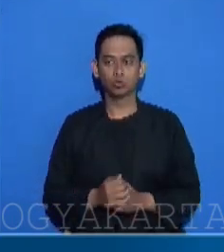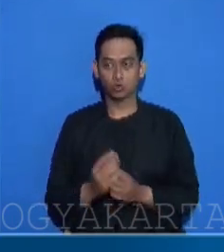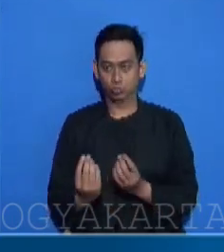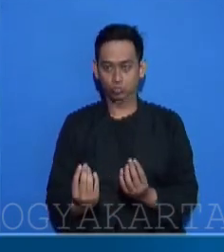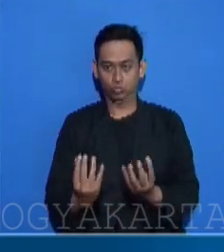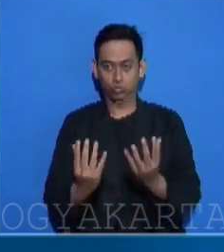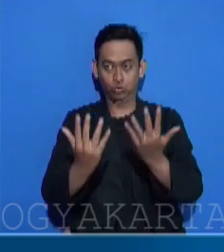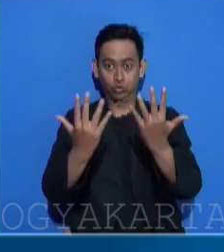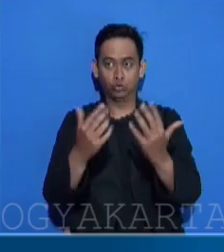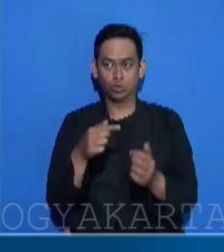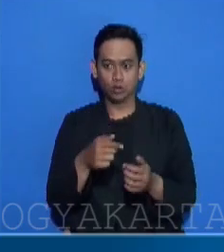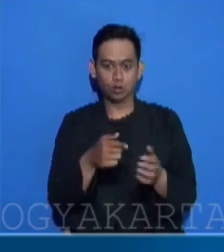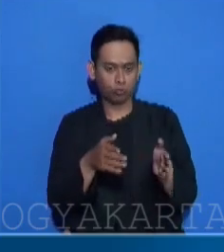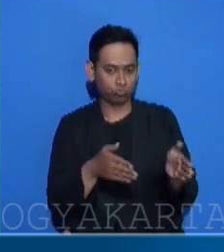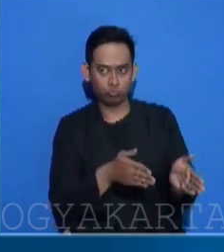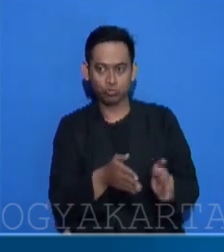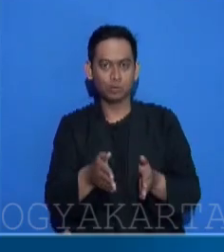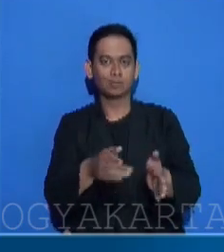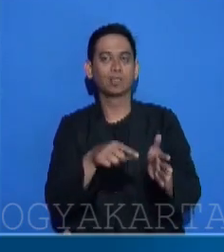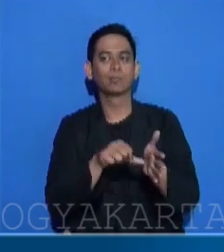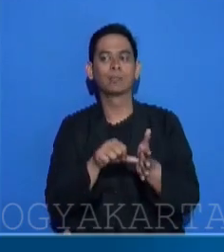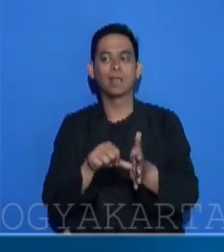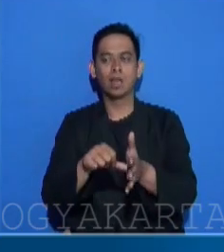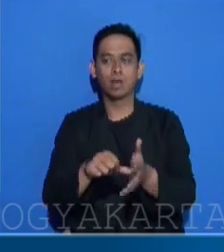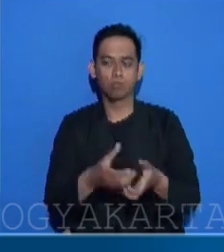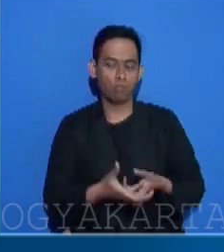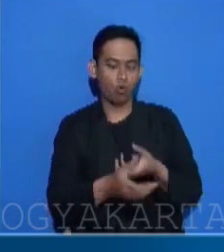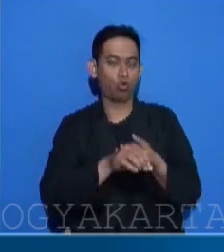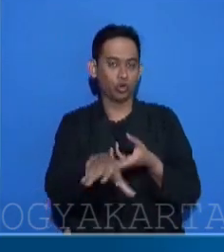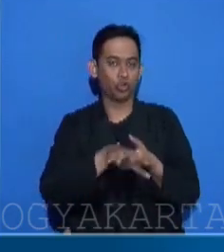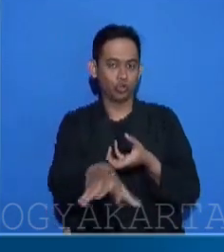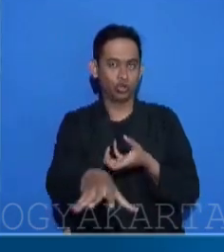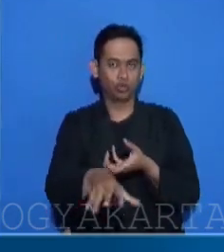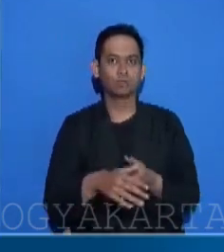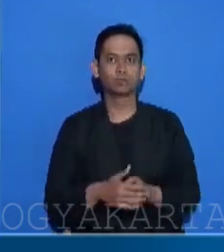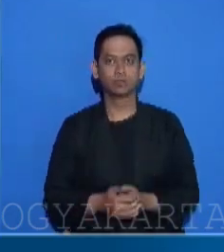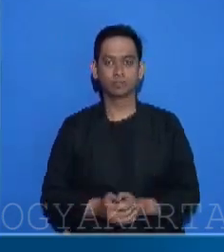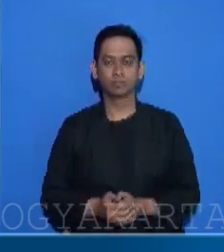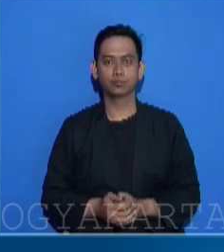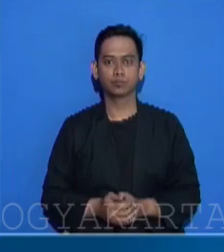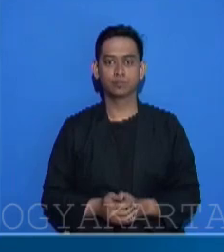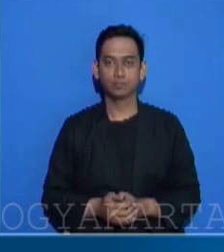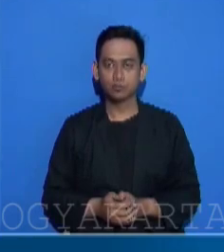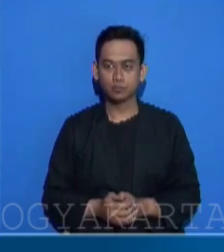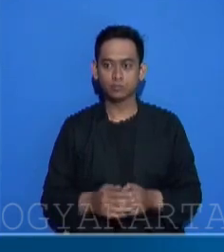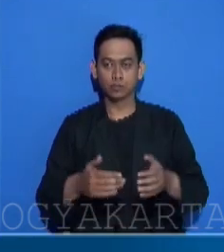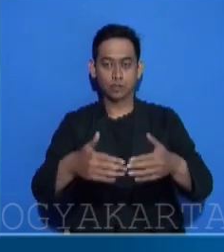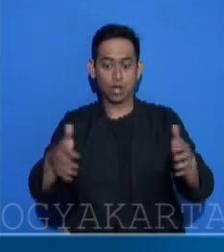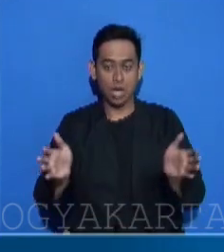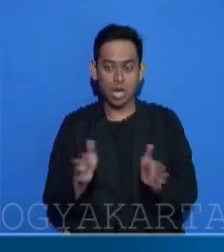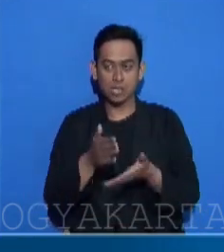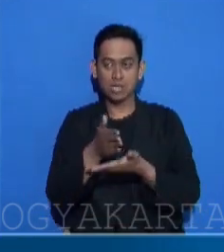mengalirkan air meski tanpa bantuan alat pompa pemilik lahan yang di tengahnya terdapat sumber mata air